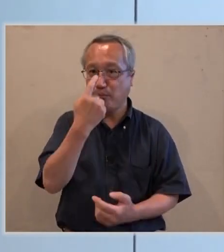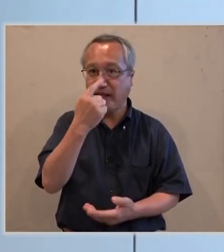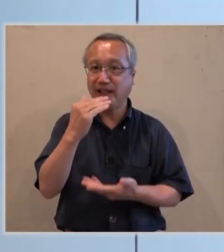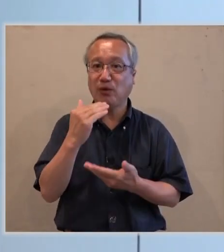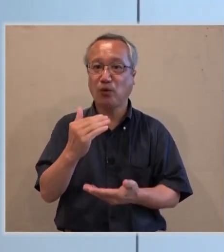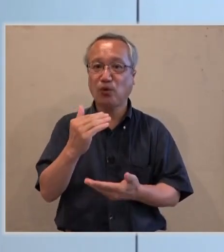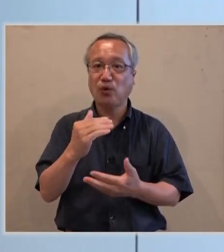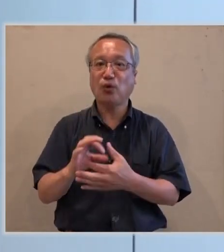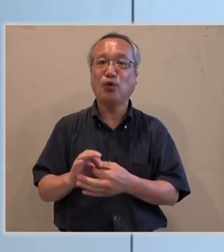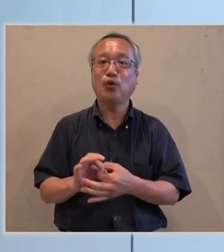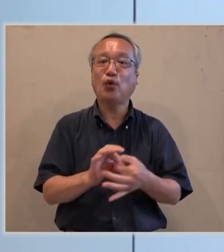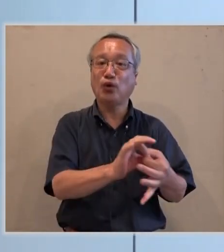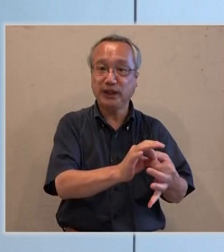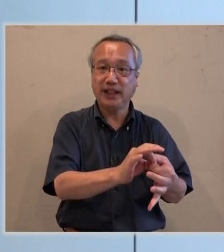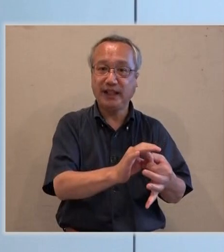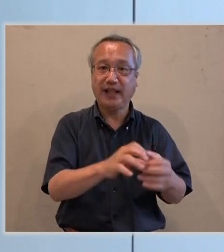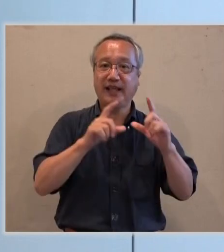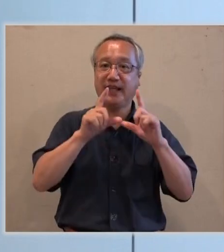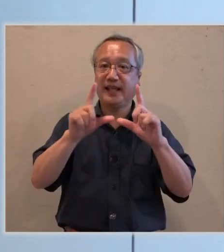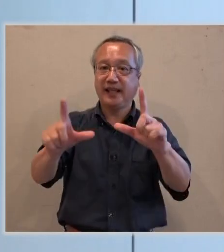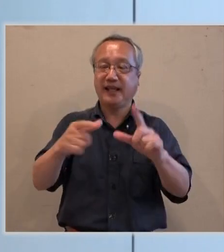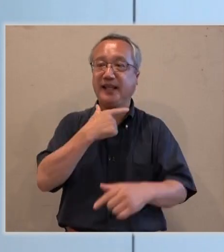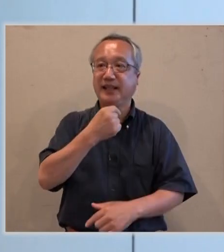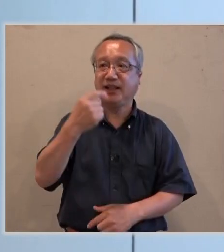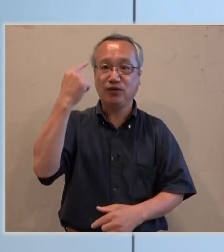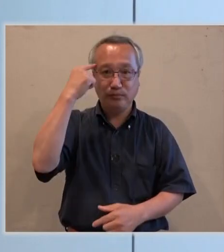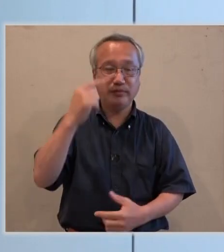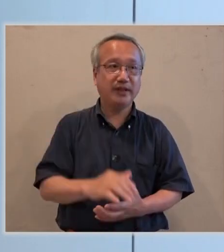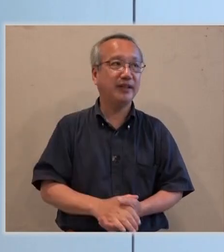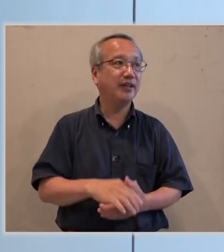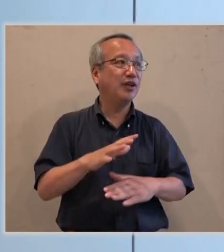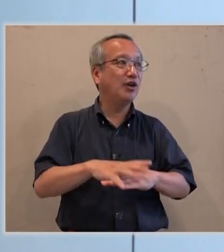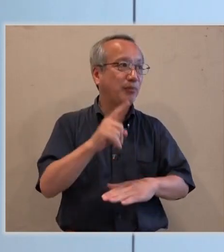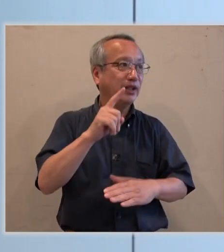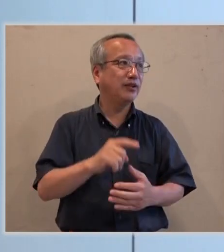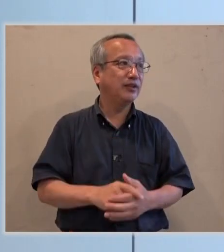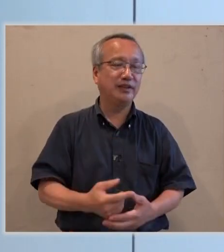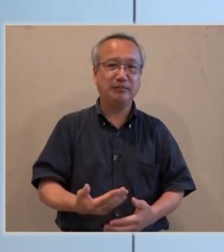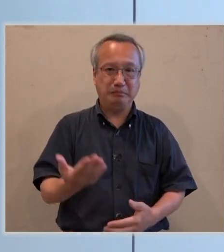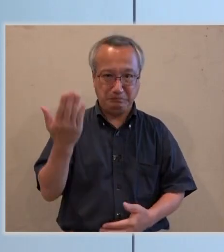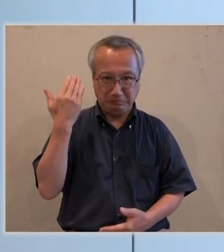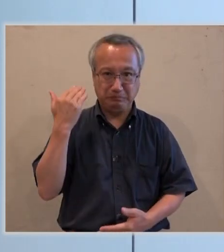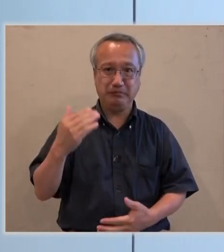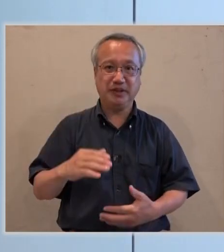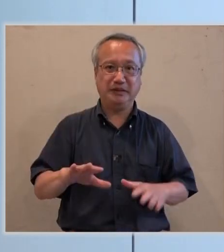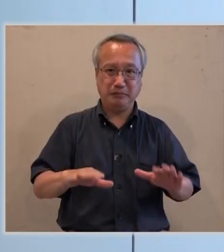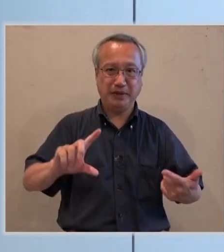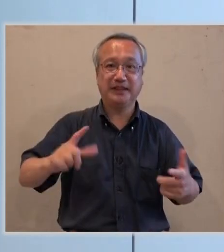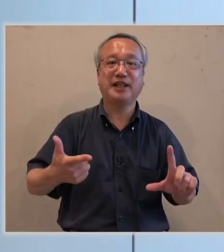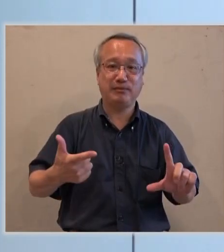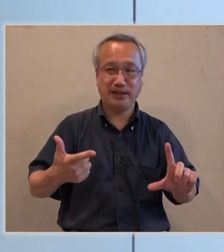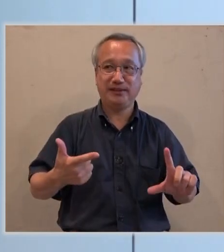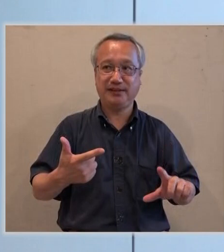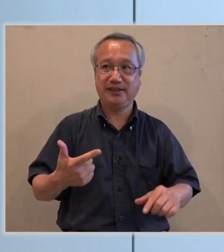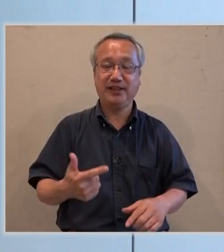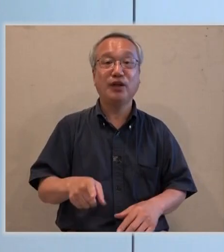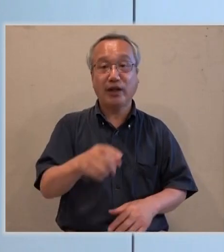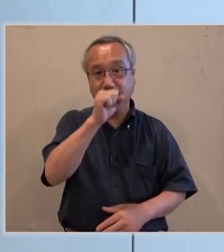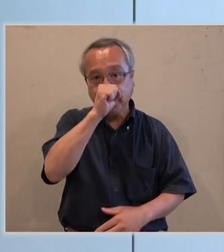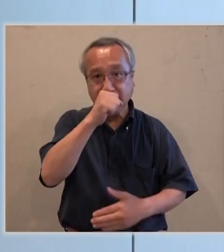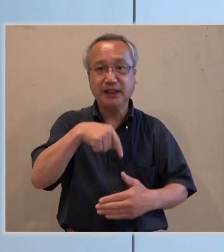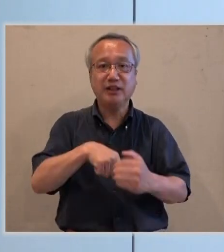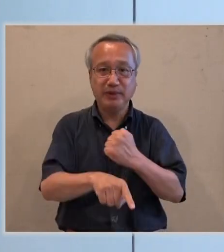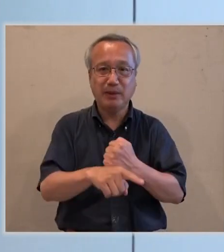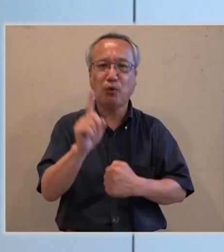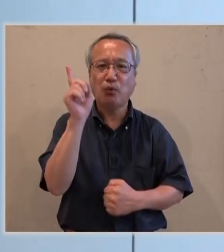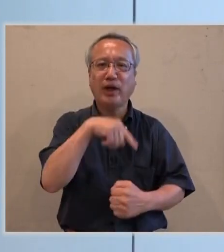して回答させていただきたいんですが、まずすごく違います。ただそれはいい意味でも悪い意